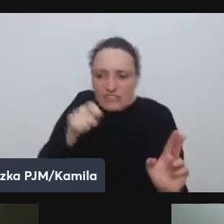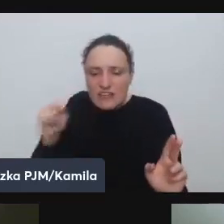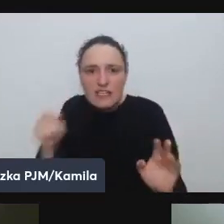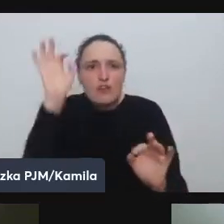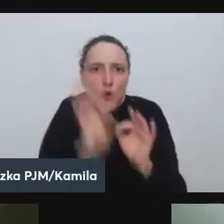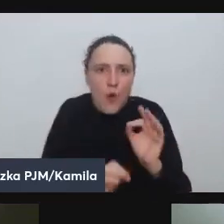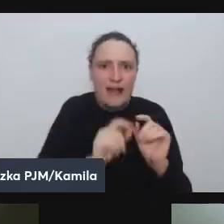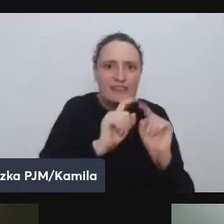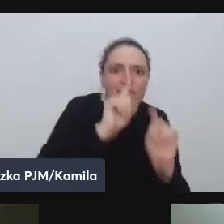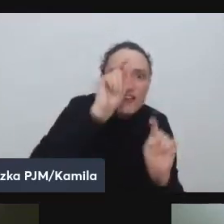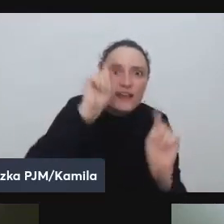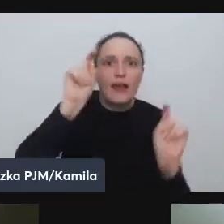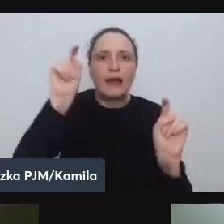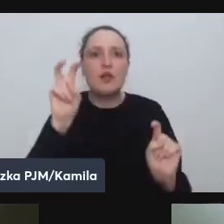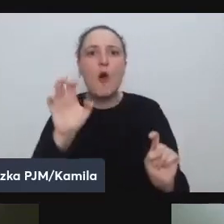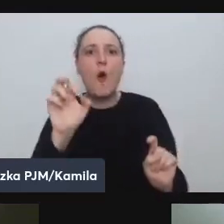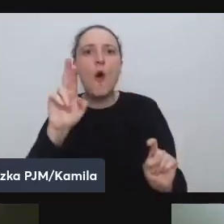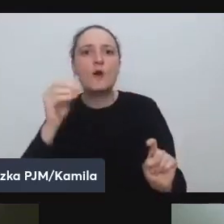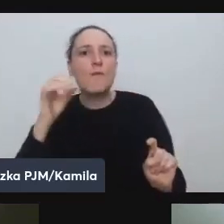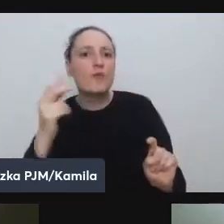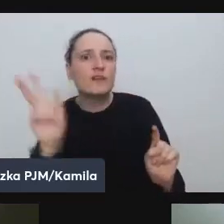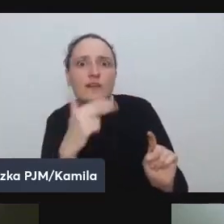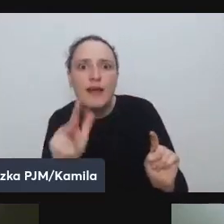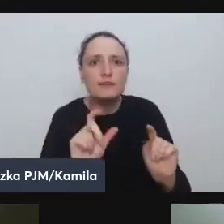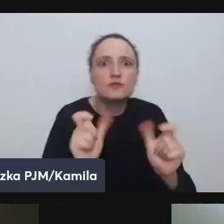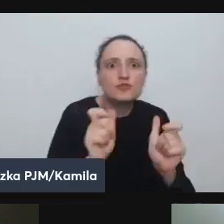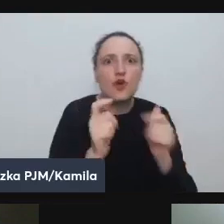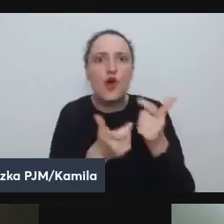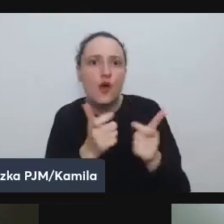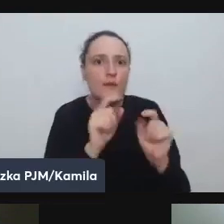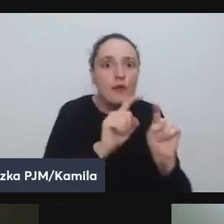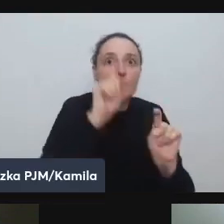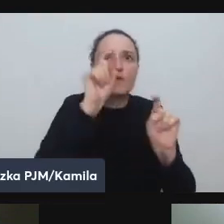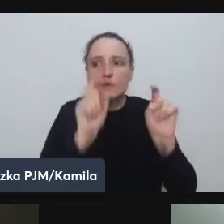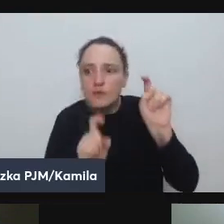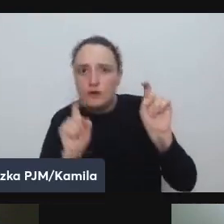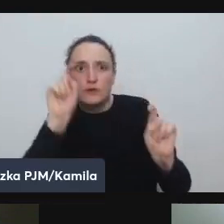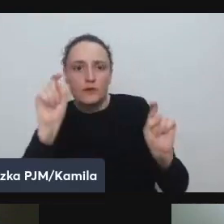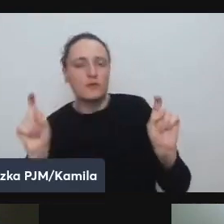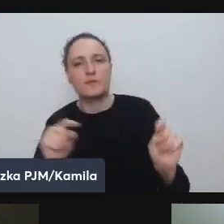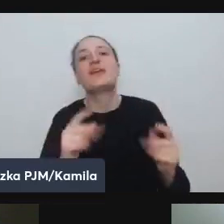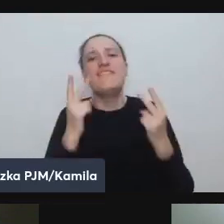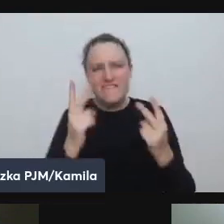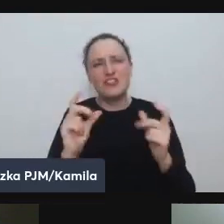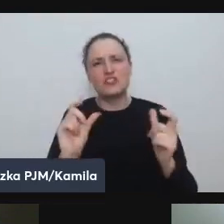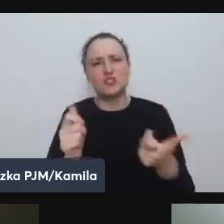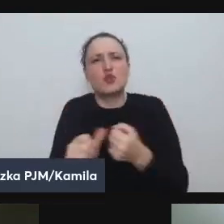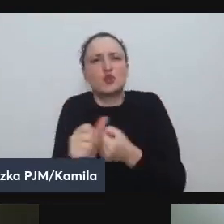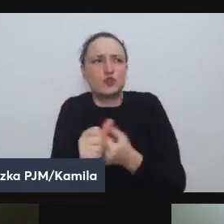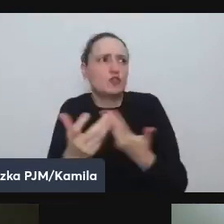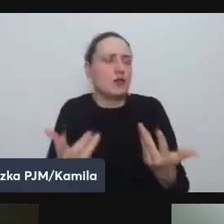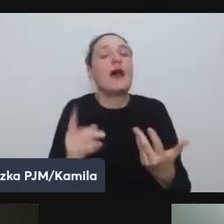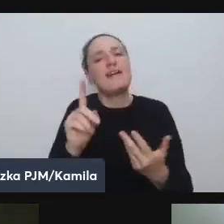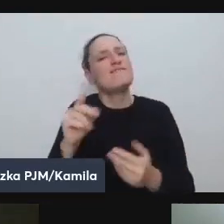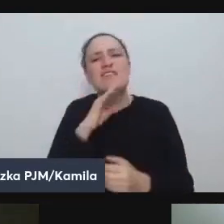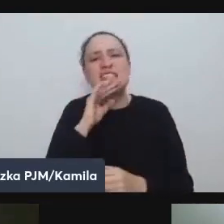tych hormonów, które co, kiedy i robią. Ważne jest, co się dzieje, nie? Ale myślę sobie, że